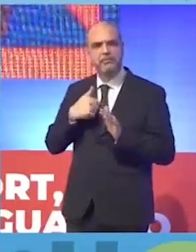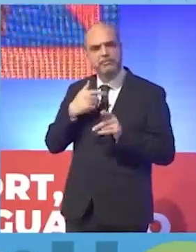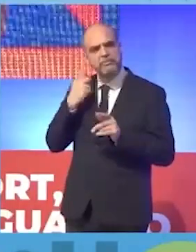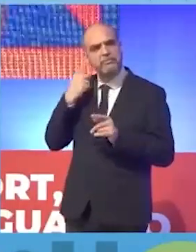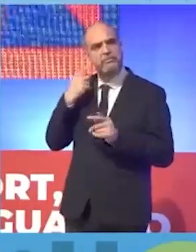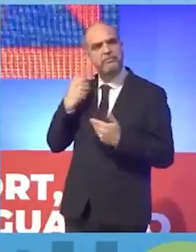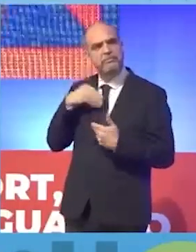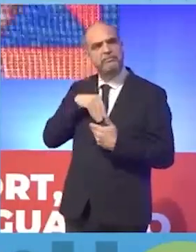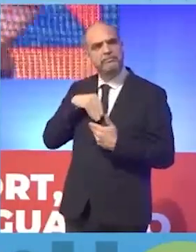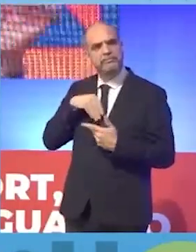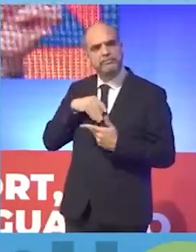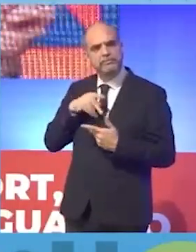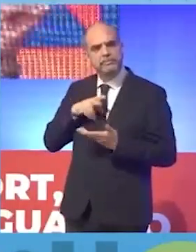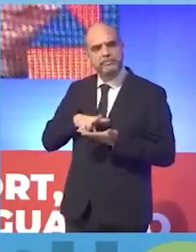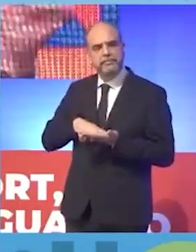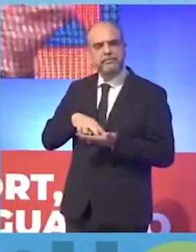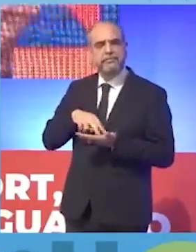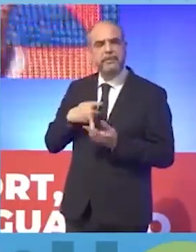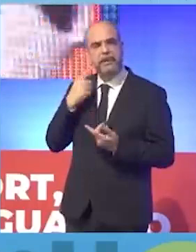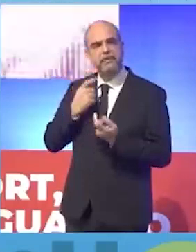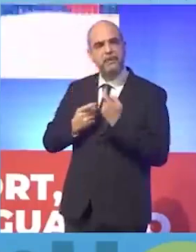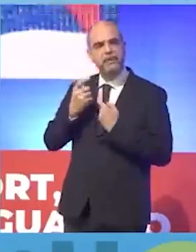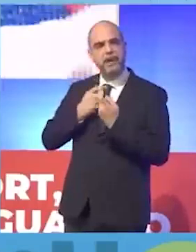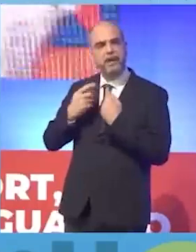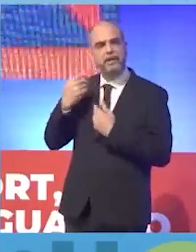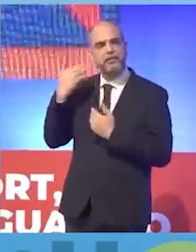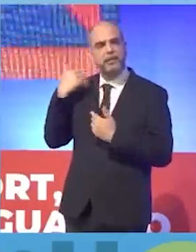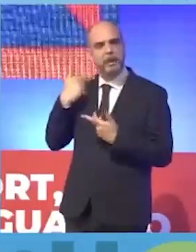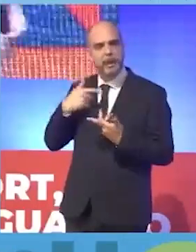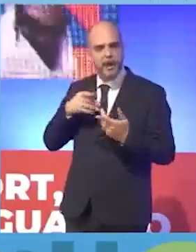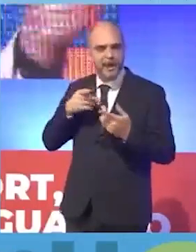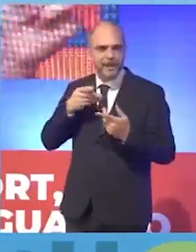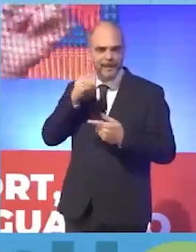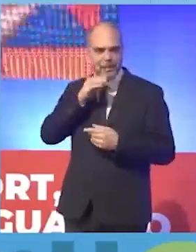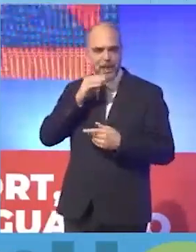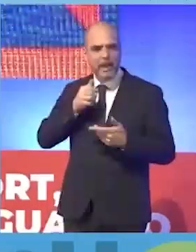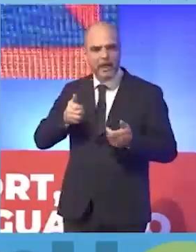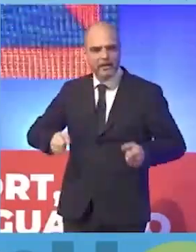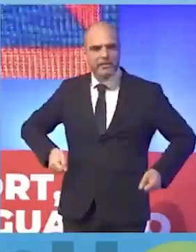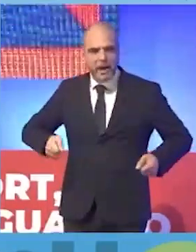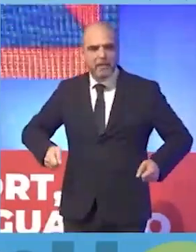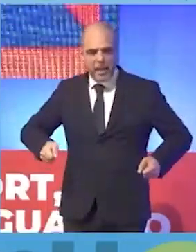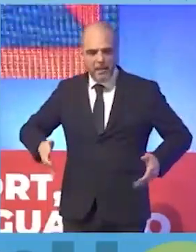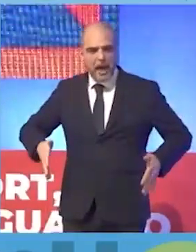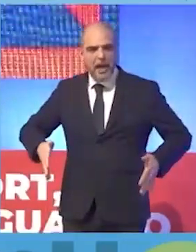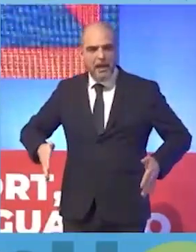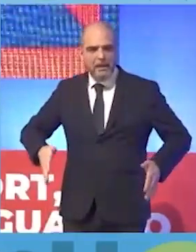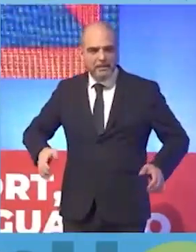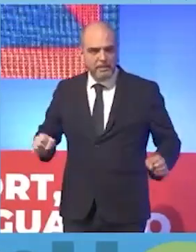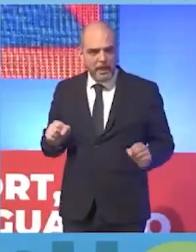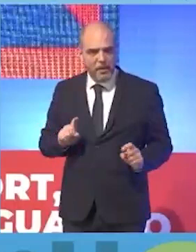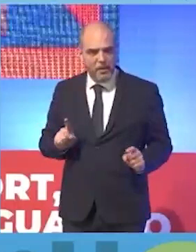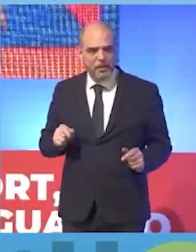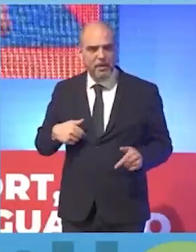quindi di rimparare prima a liberarti le mani dalle stampelle, a fare i primi passi. E al